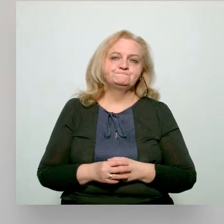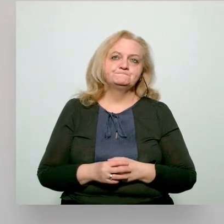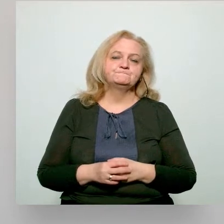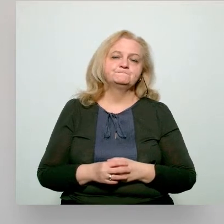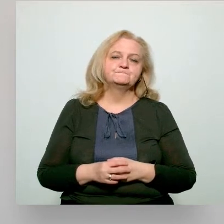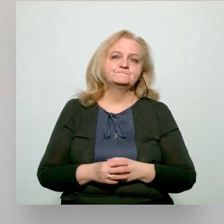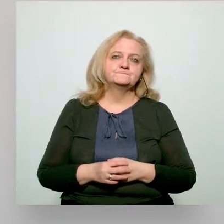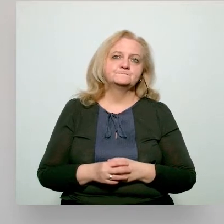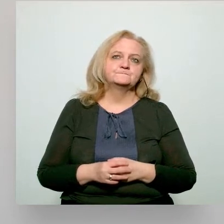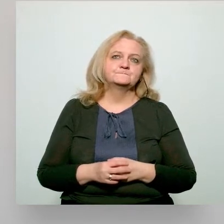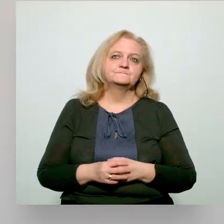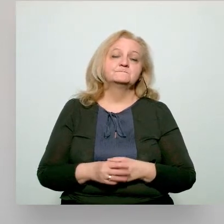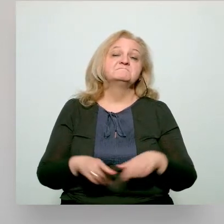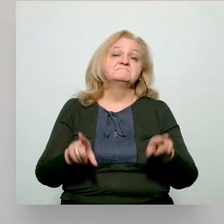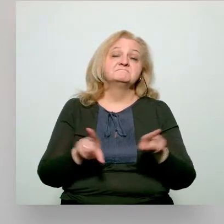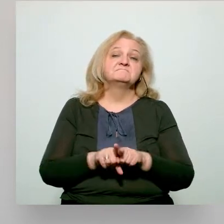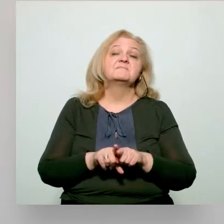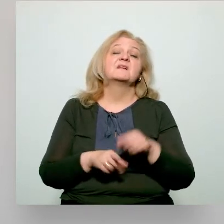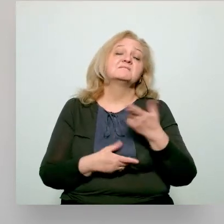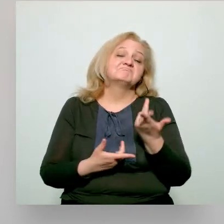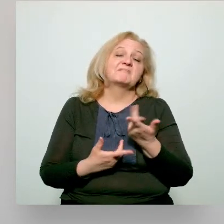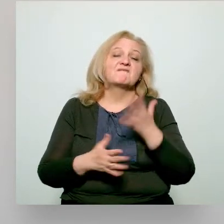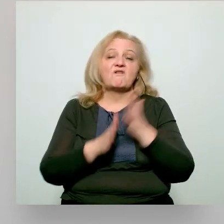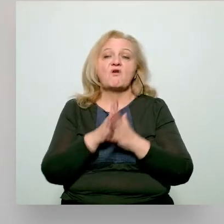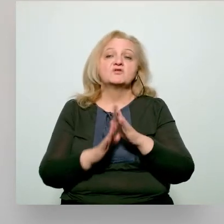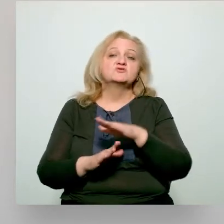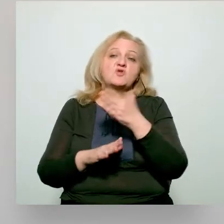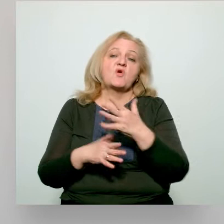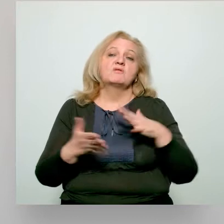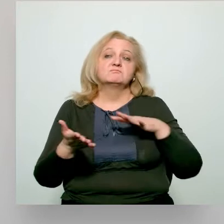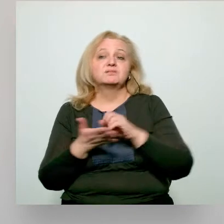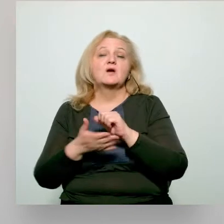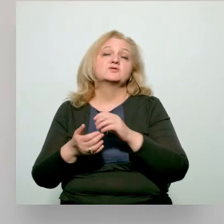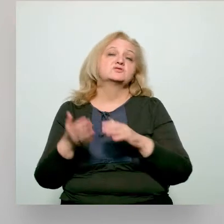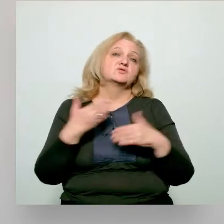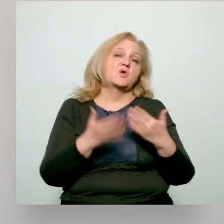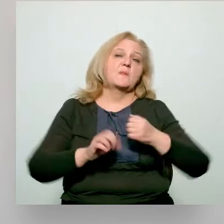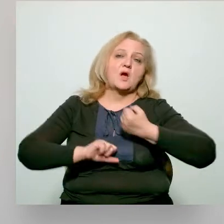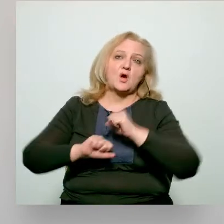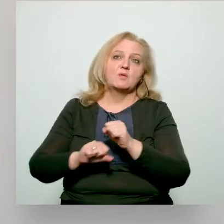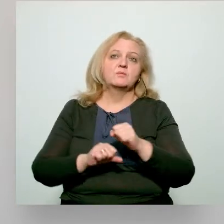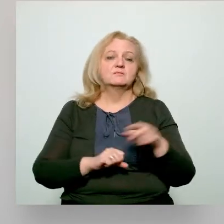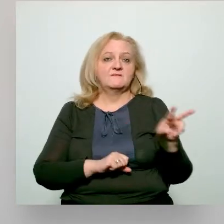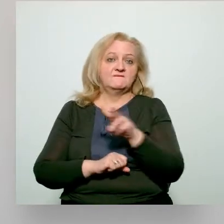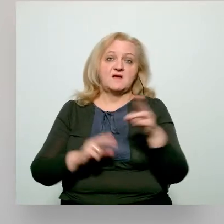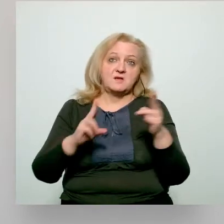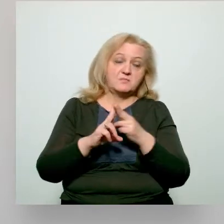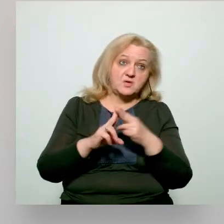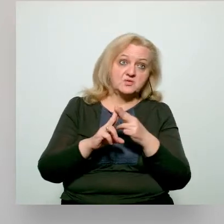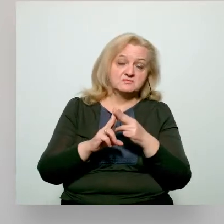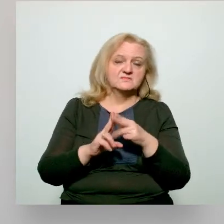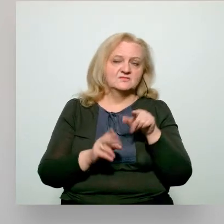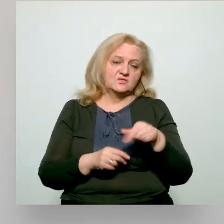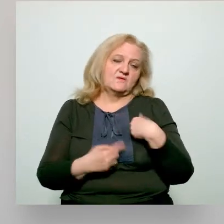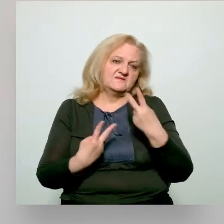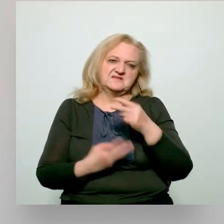dzisiaj najeźdźcy, jak i obrońcy mówią tym samym językiem, co wcale nie znaczy, że oni się porozumieją i są w stanie się porozumieć. Tak to mniej więcej widzę.